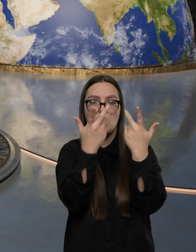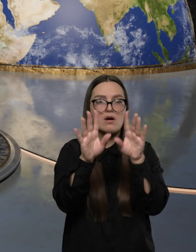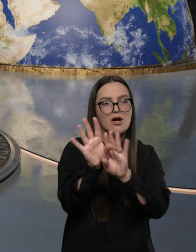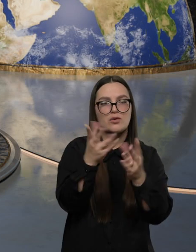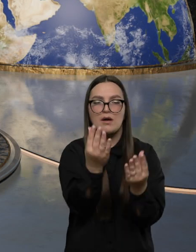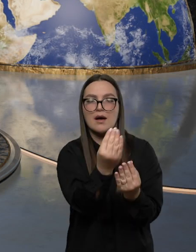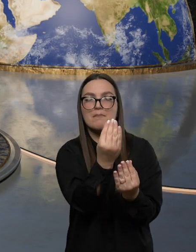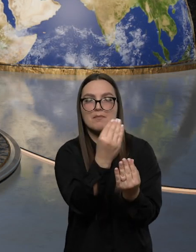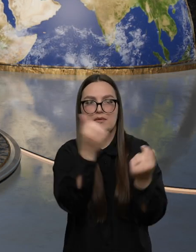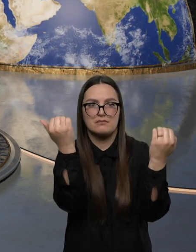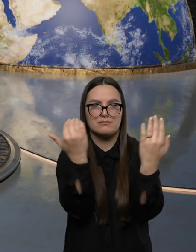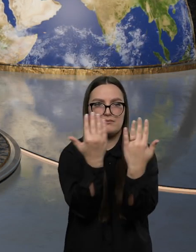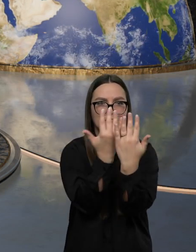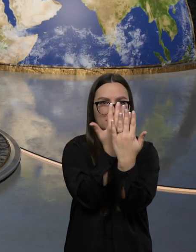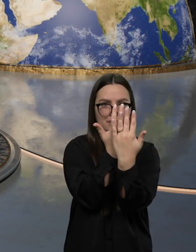kokį tai signalą,